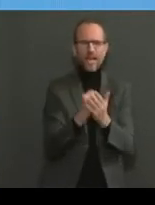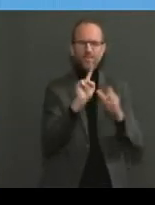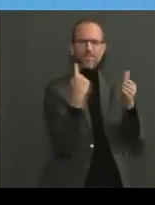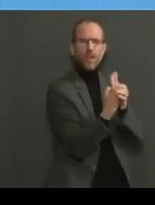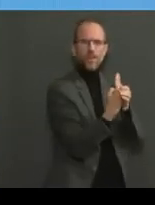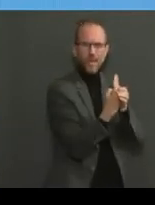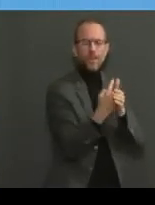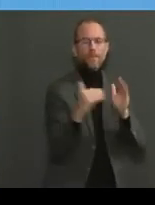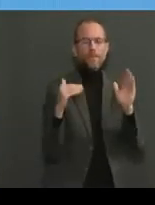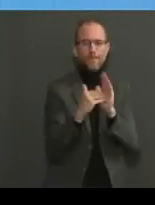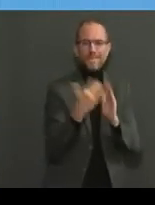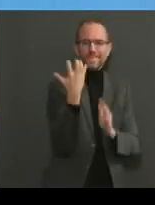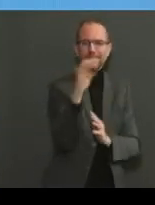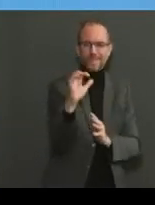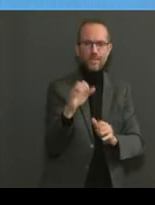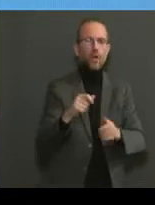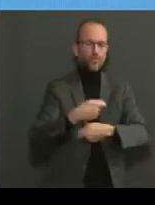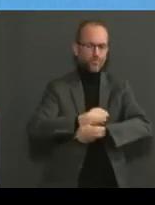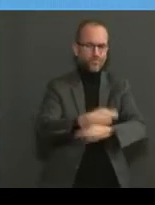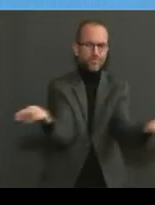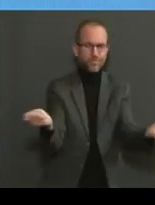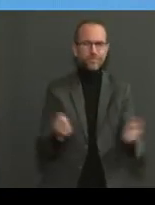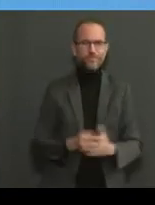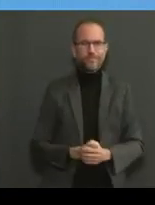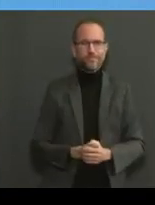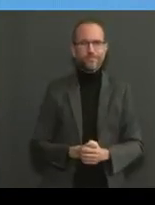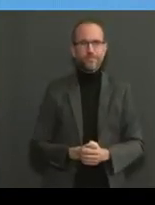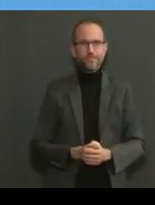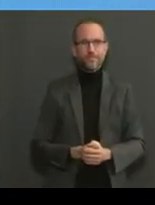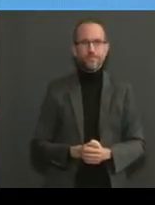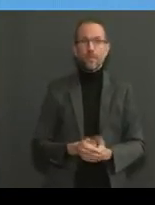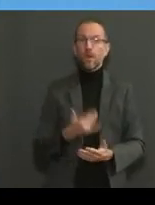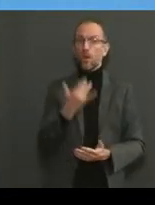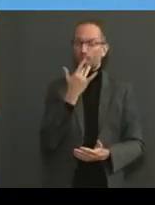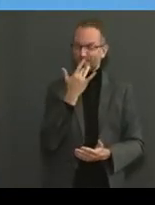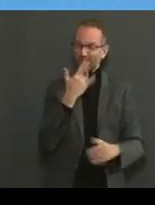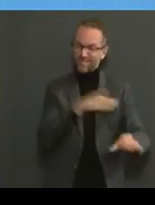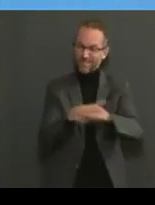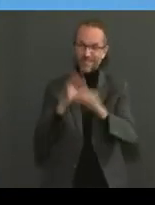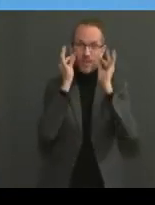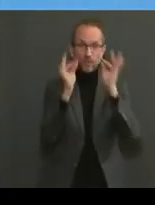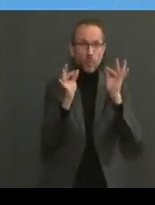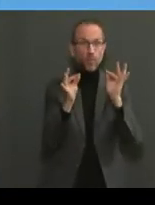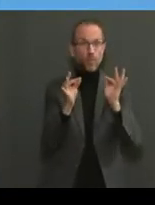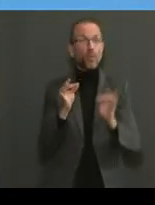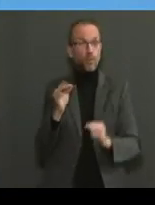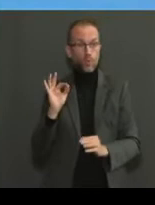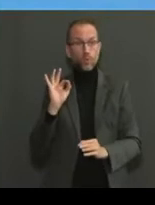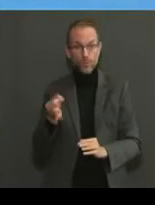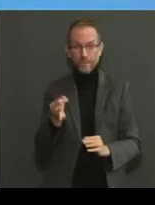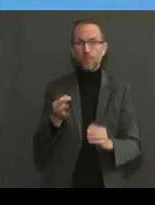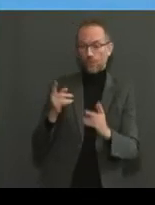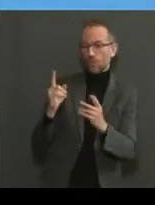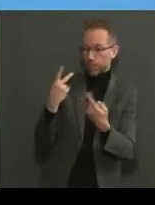Vous seul, vous êtes capable de transmettre vos contacts à haut risque pour les protéger. C'est grâce à vous qu'on peut